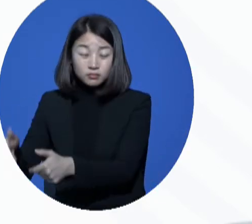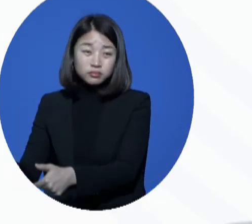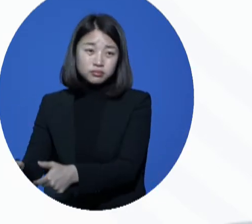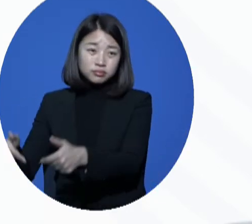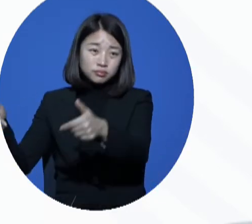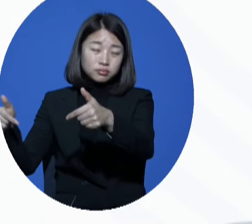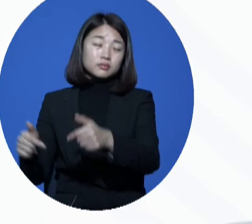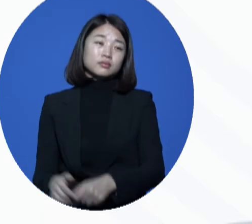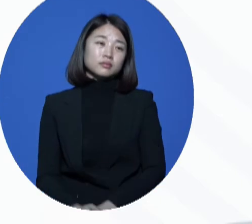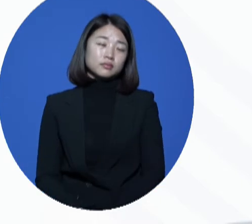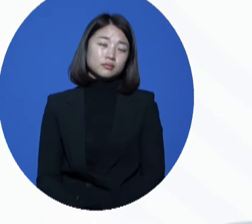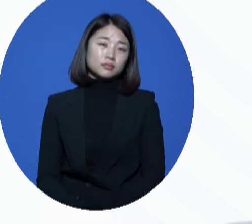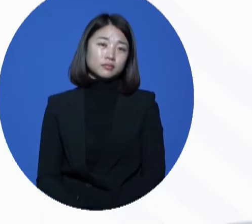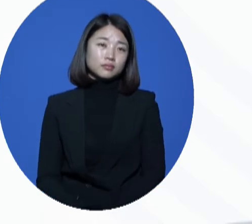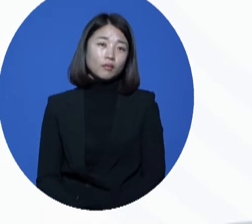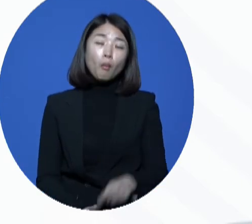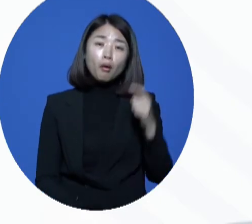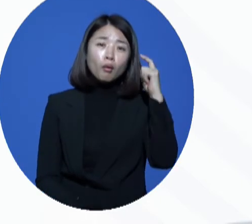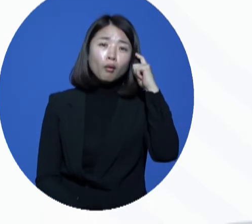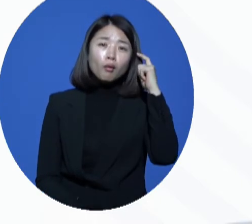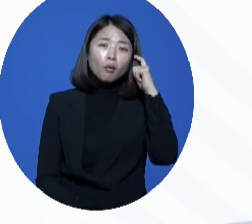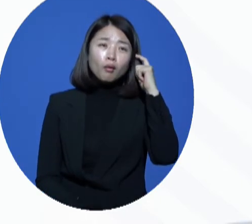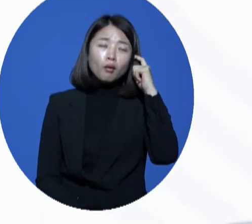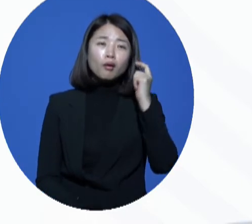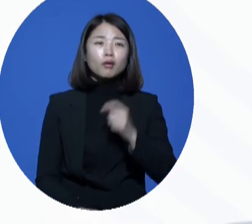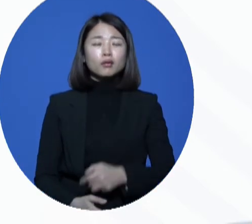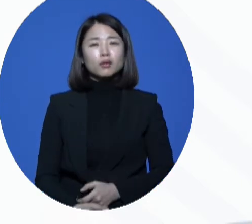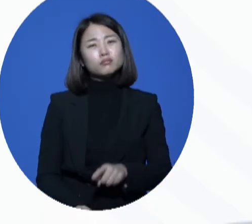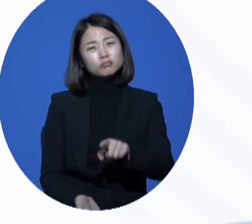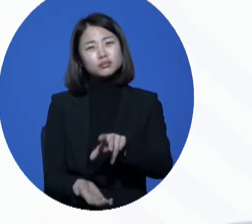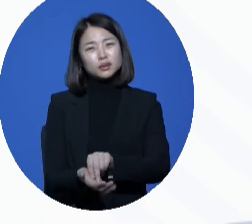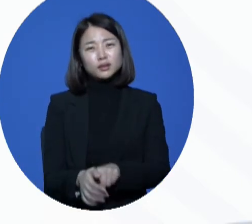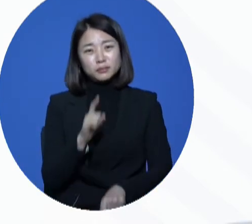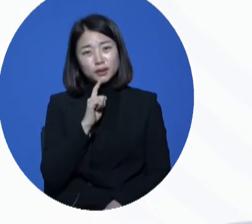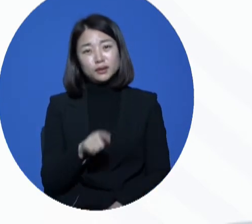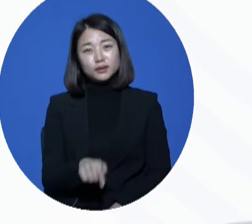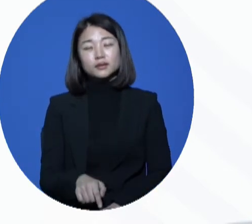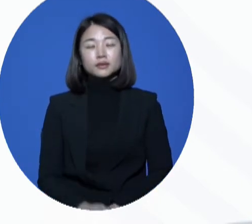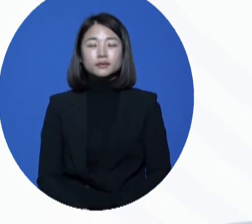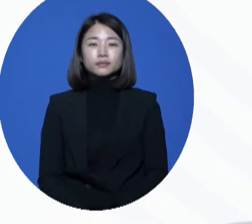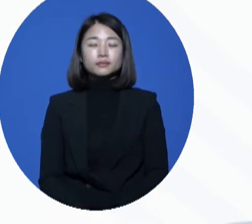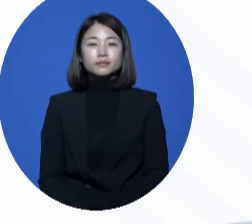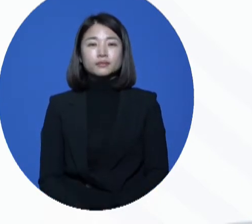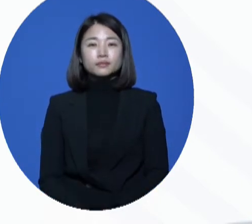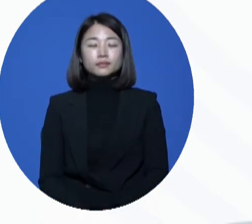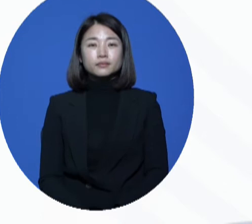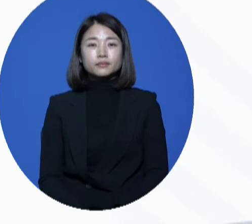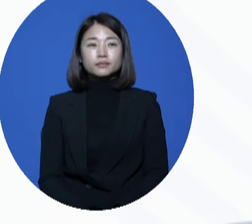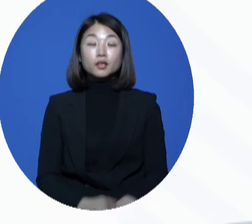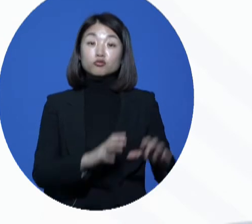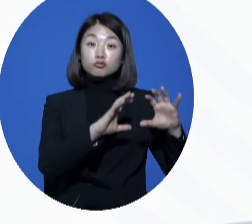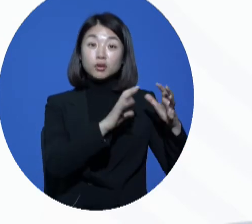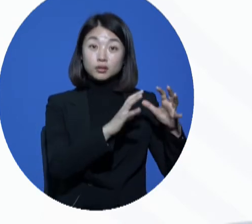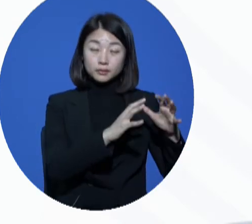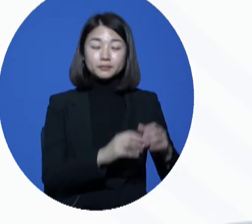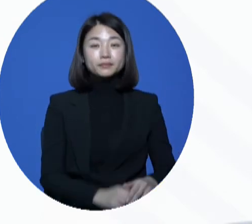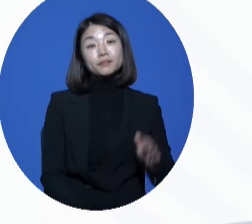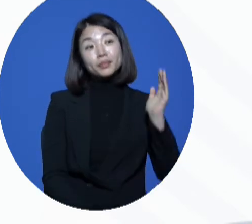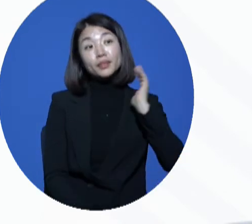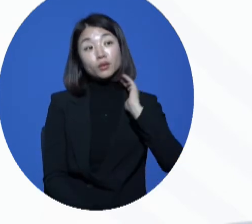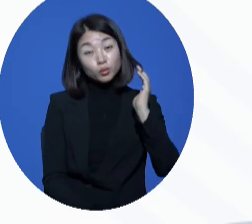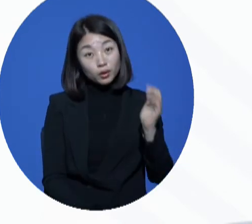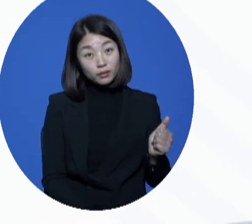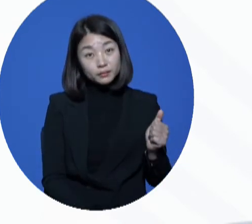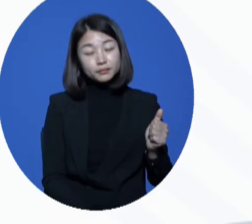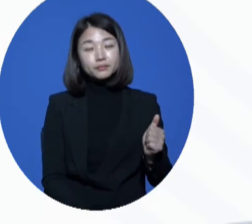공간임에도 불구하고 오히려 시설 입소가 늘어나는 이 상황들이 문제가 있다라는 좀 말씀을 드리고 국가에서는